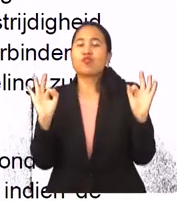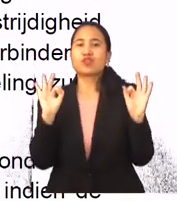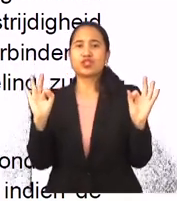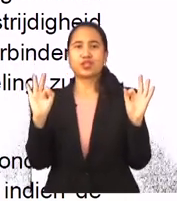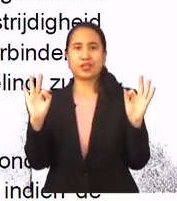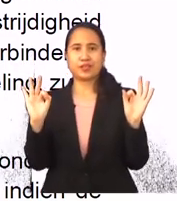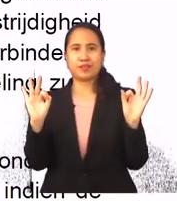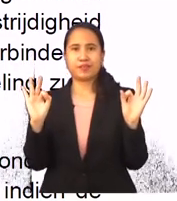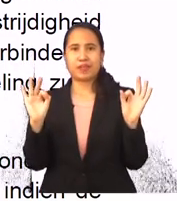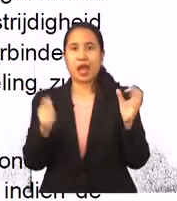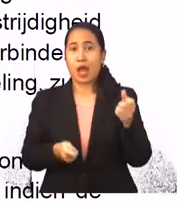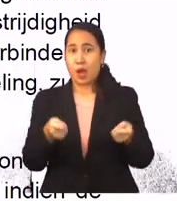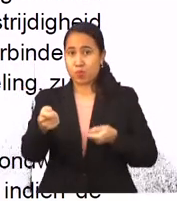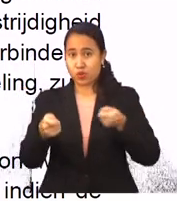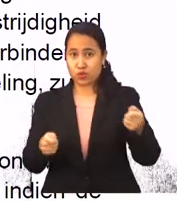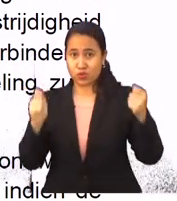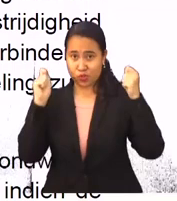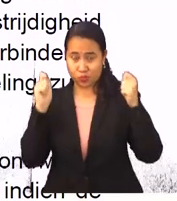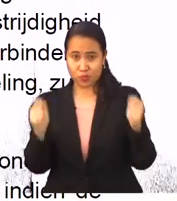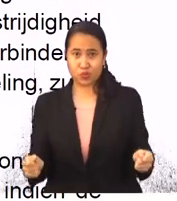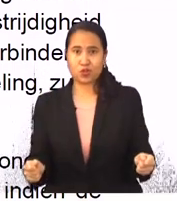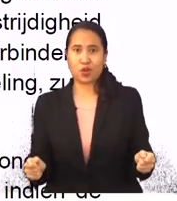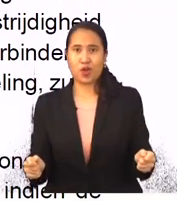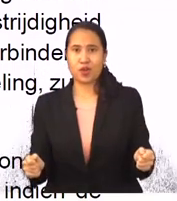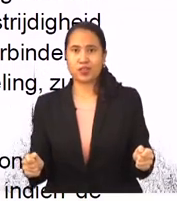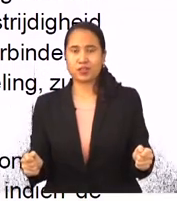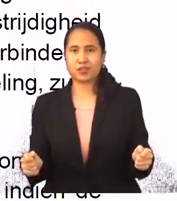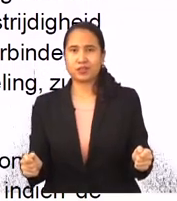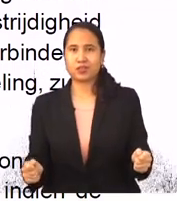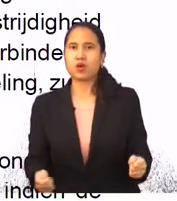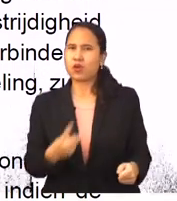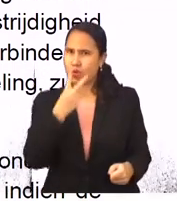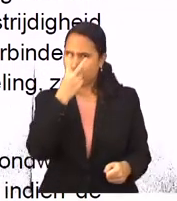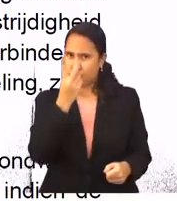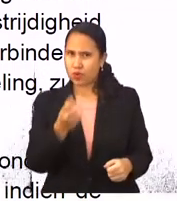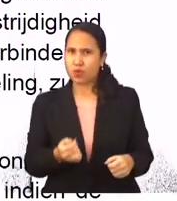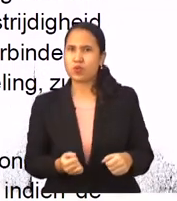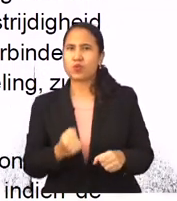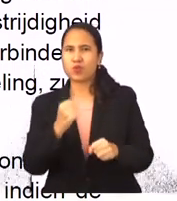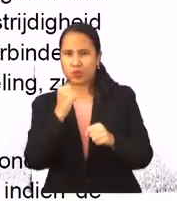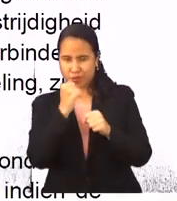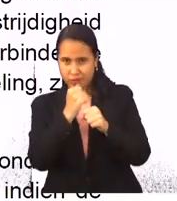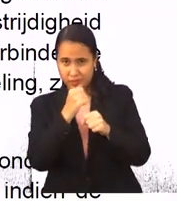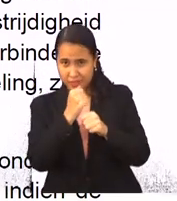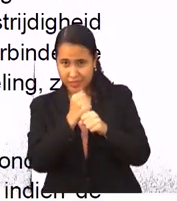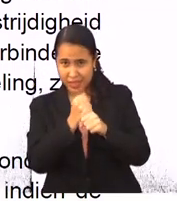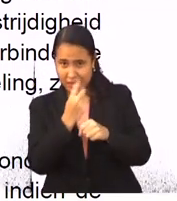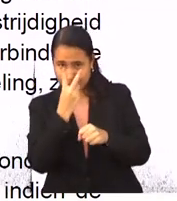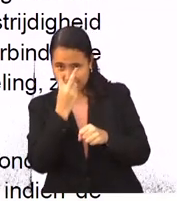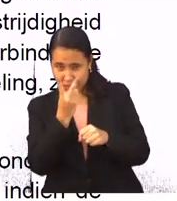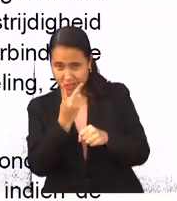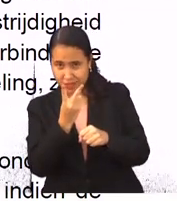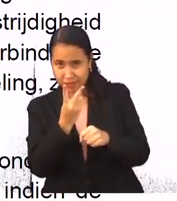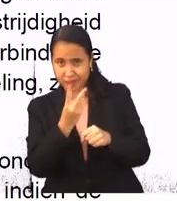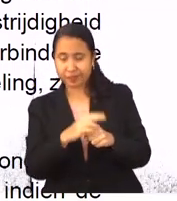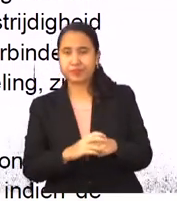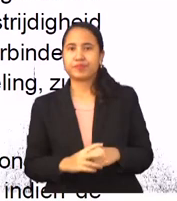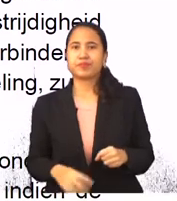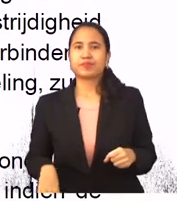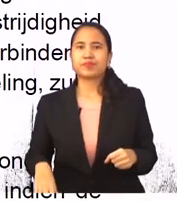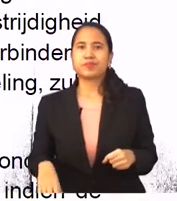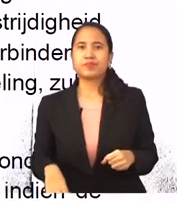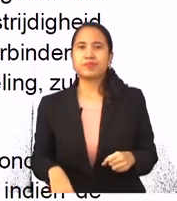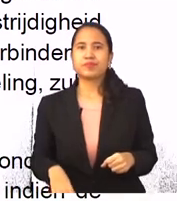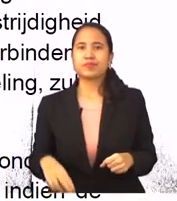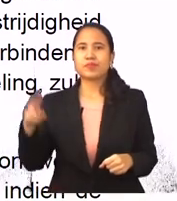en bestuursbesluiten die in gevolge haar inwerkingtredingsbepaling reeds in werking zijn getreden. Met de constitutionele